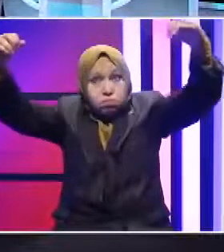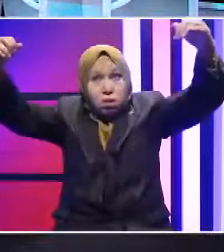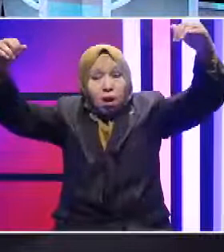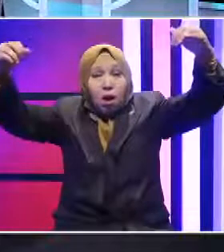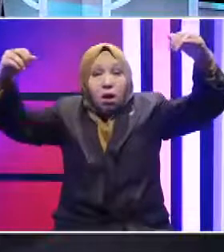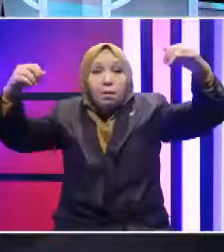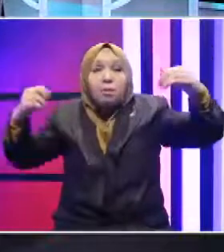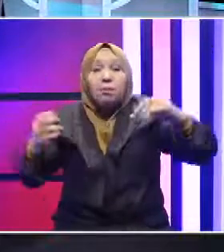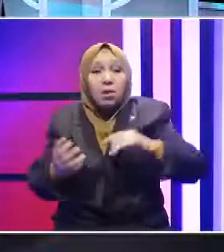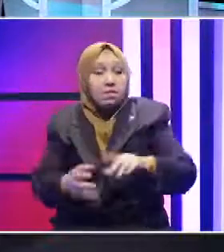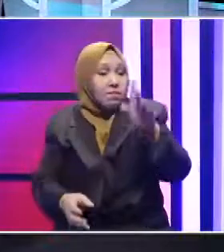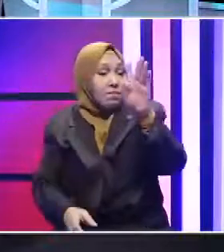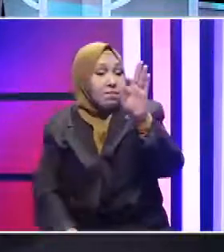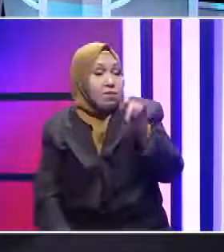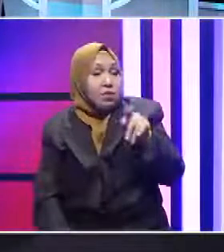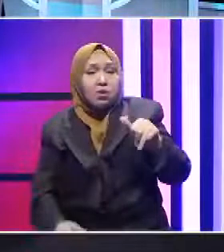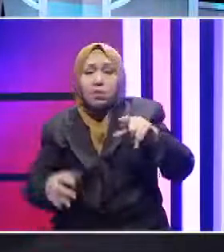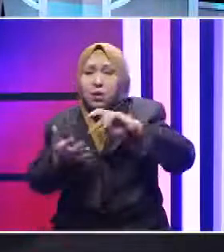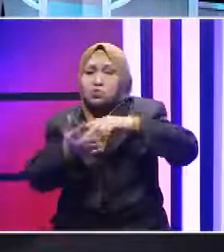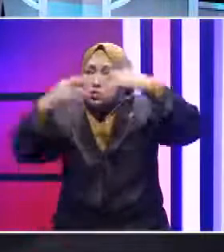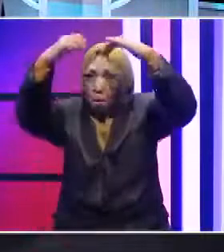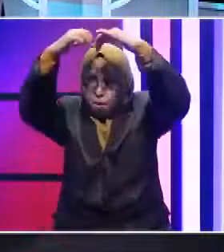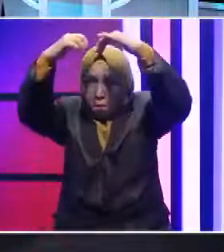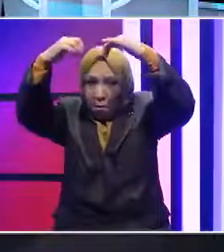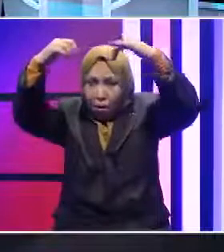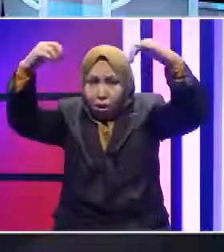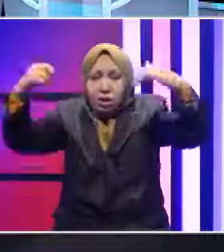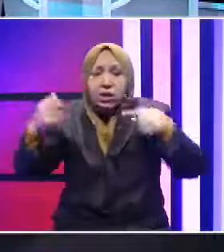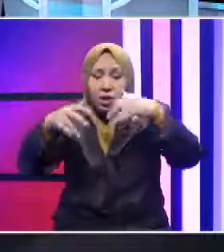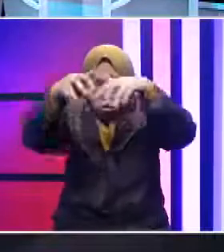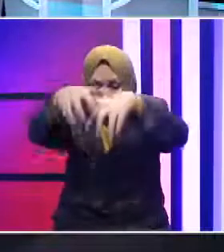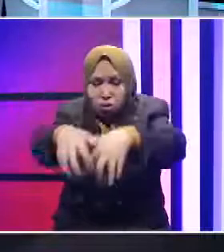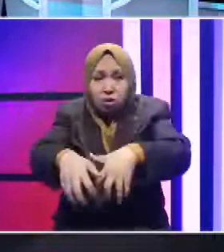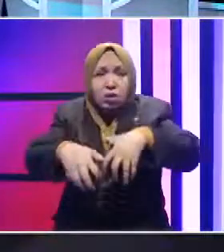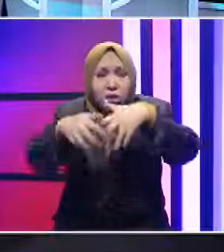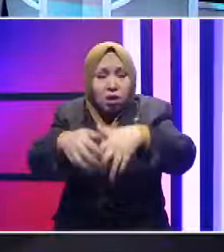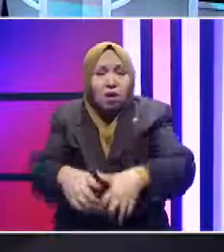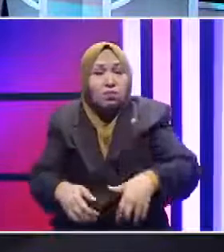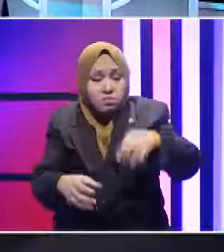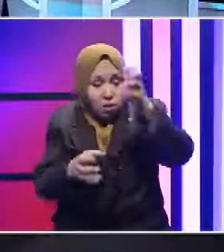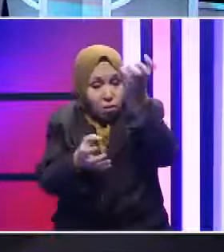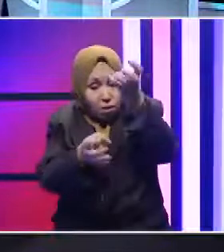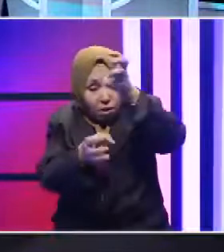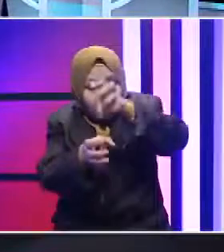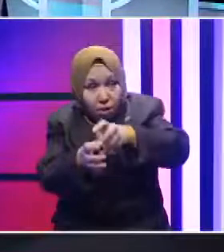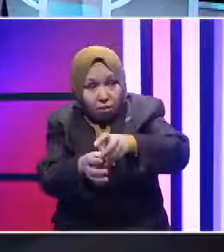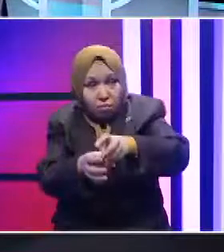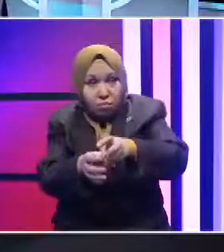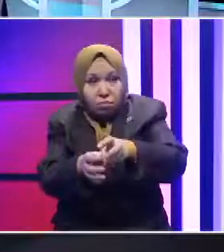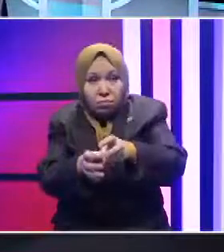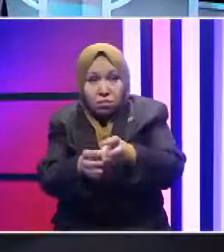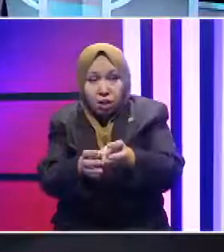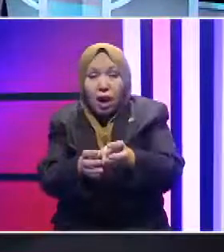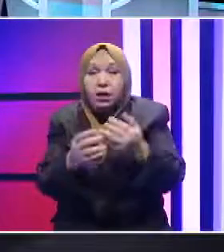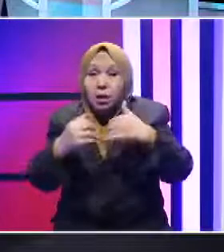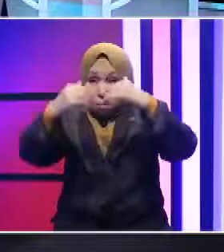itu maksudnya, fatara itu maksudnya terbelah kan ya. Contohnya bila kita tanam satu biji benih itu, bila dia apa, bukaan